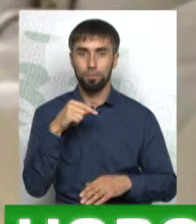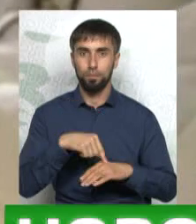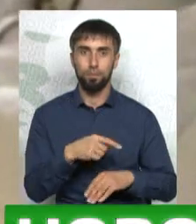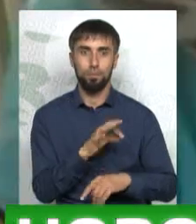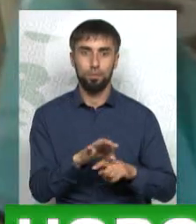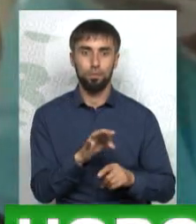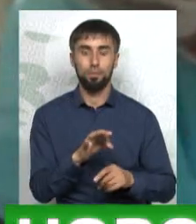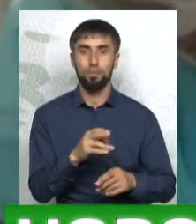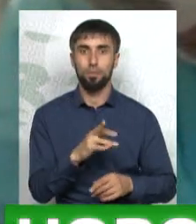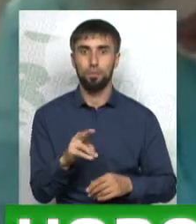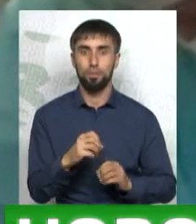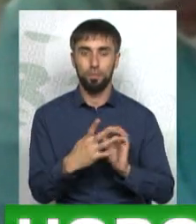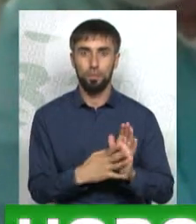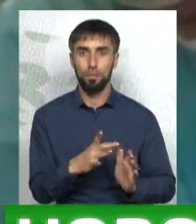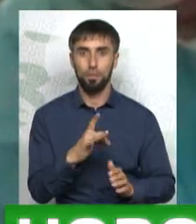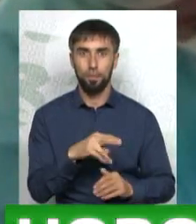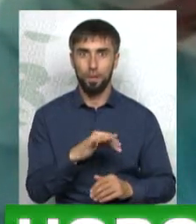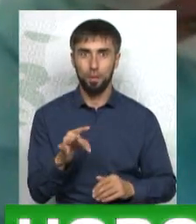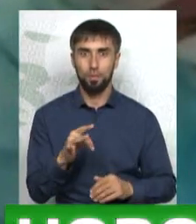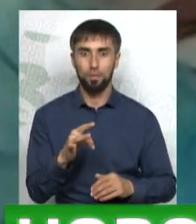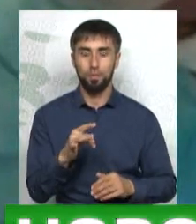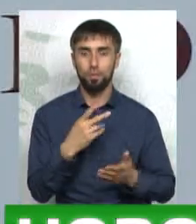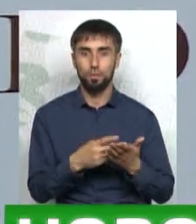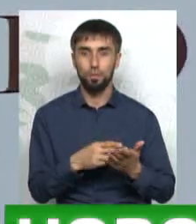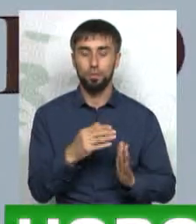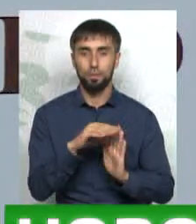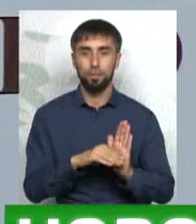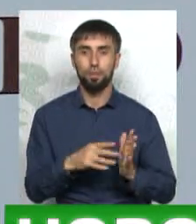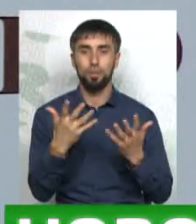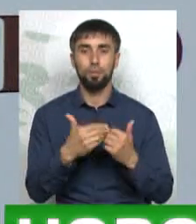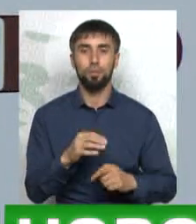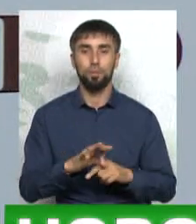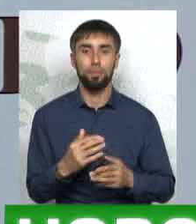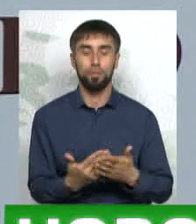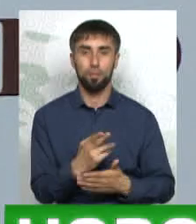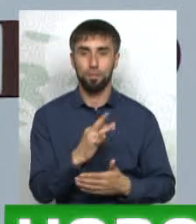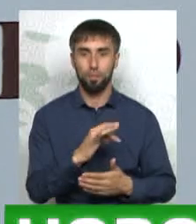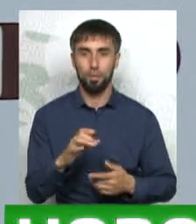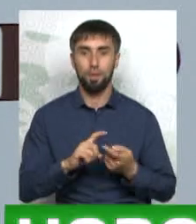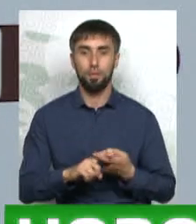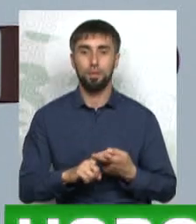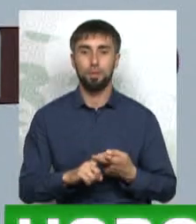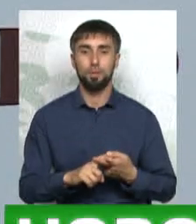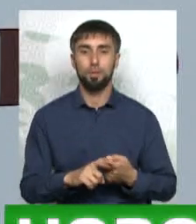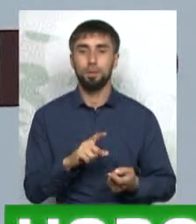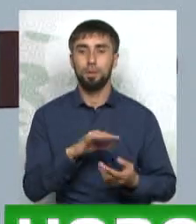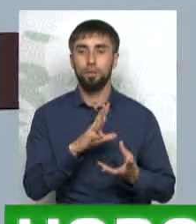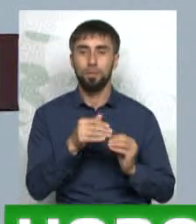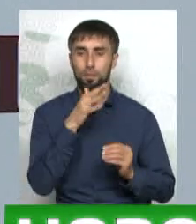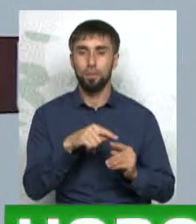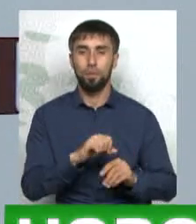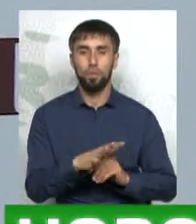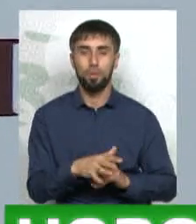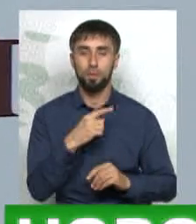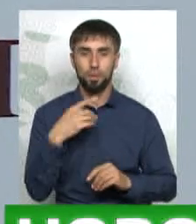пациенты с COVID-19. В Роспотребнадзоре приводят статистику. Количество заболевших новой коронавирусной инфекцией за весь период пандемии на